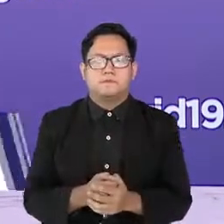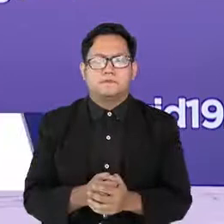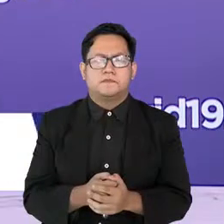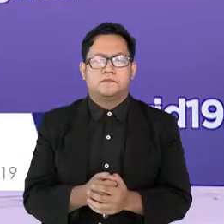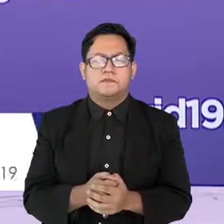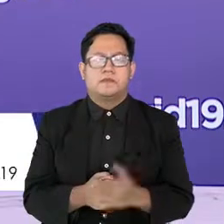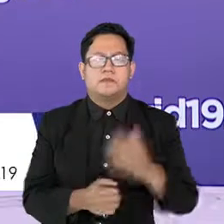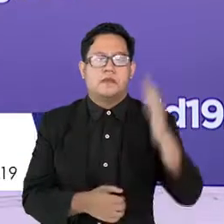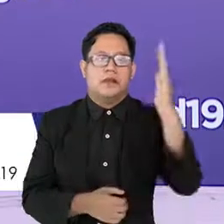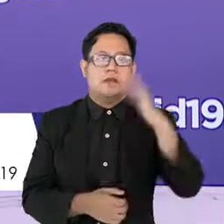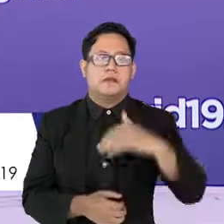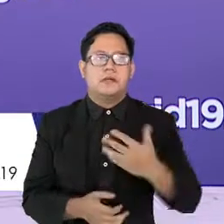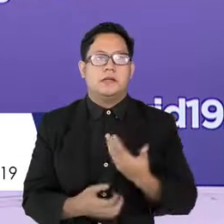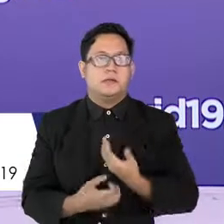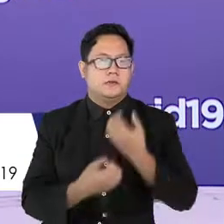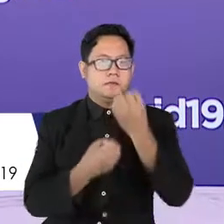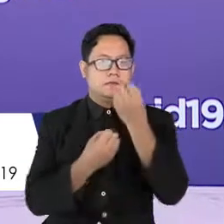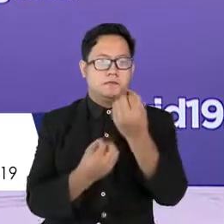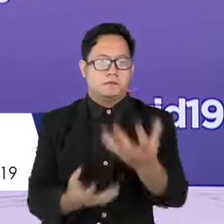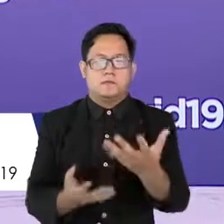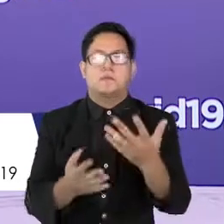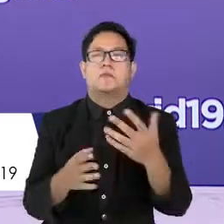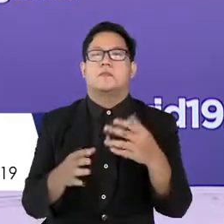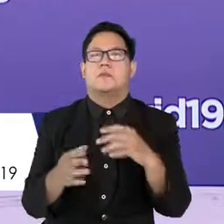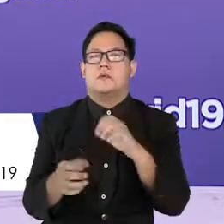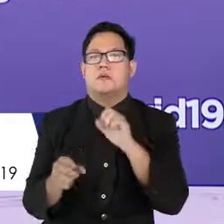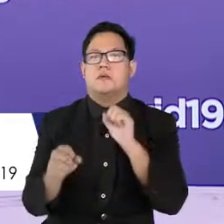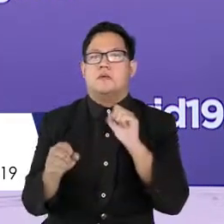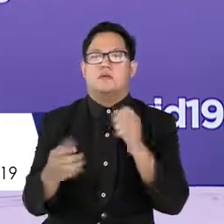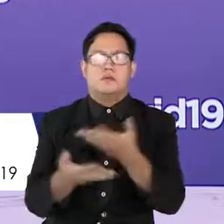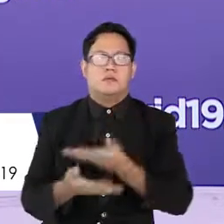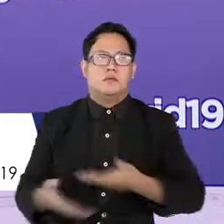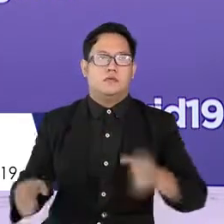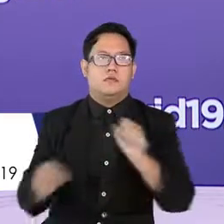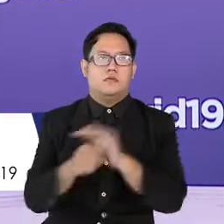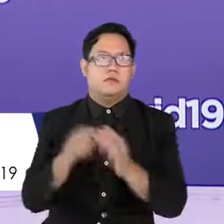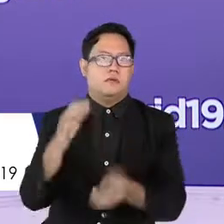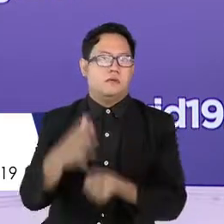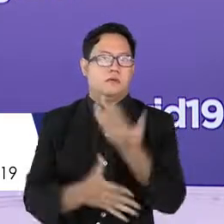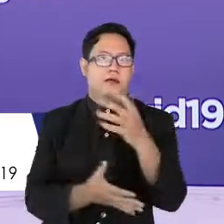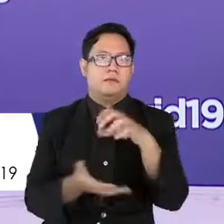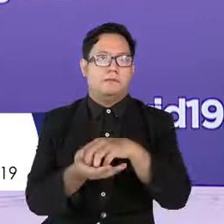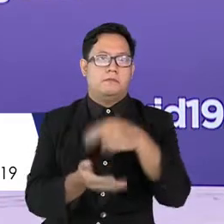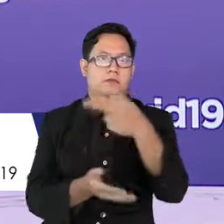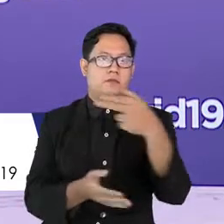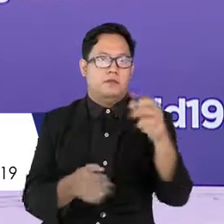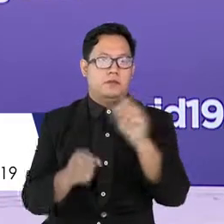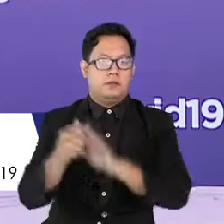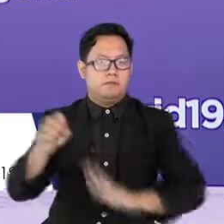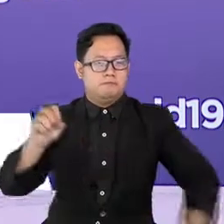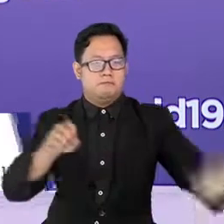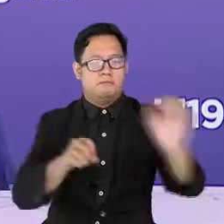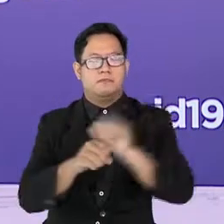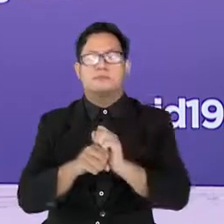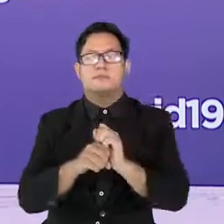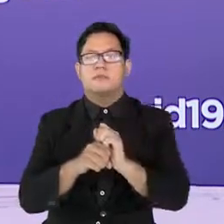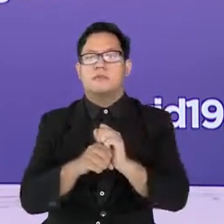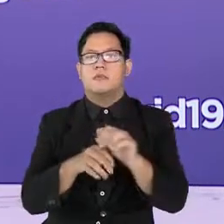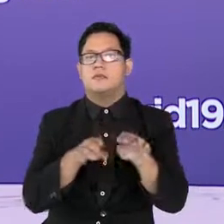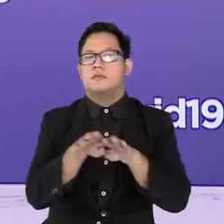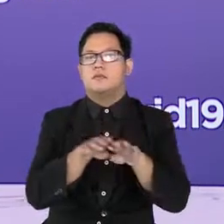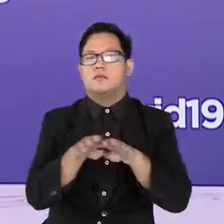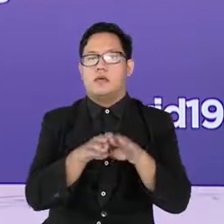ini saya akan menyampaikan perkembangan penanganan coffee 19 di Indonesia sesuai dengan update